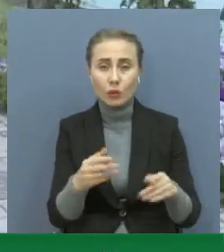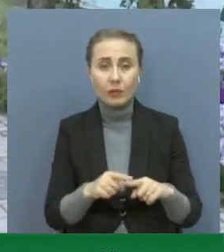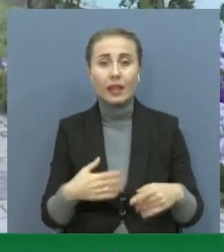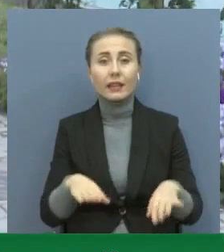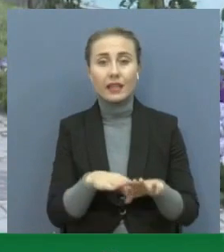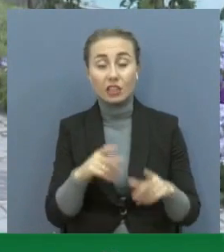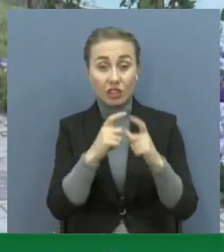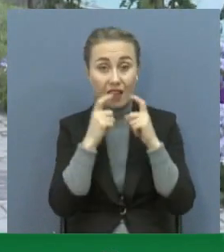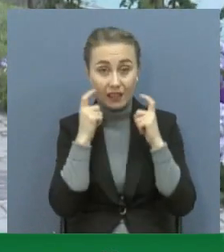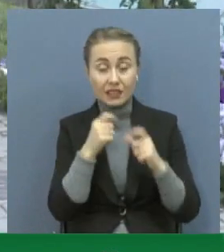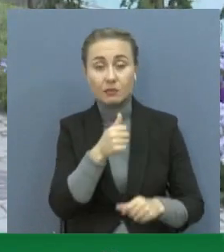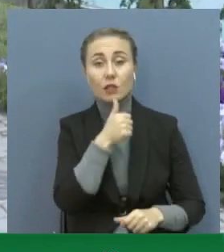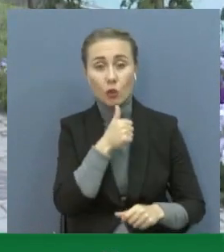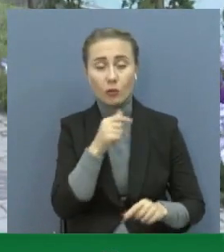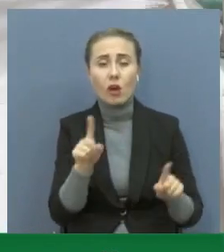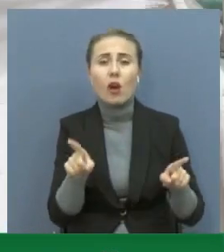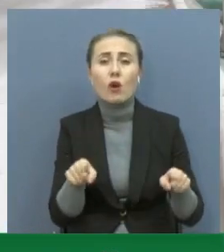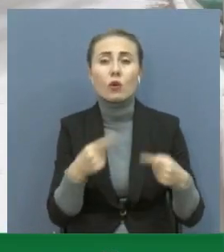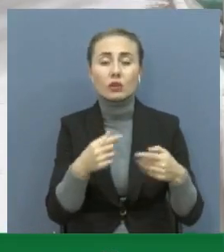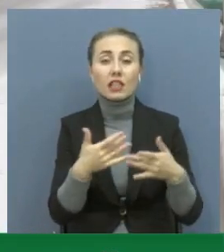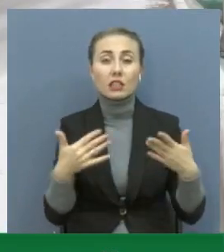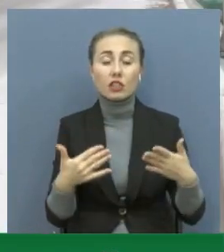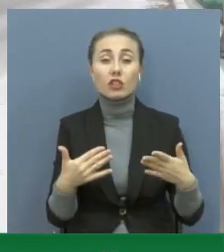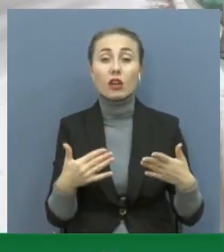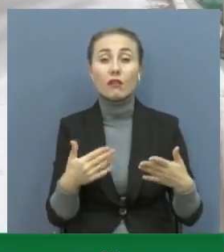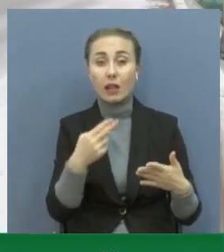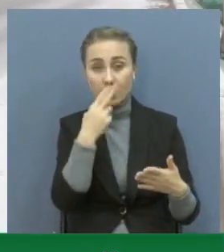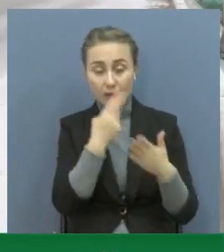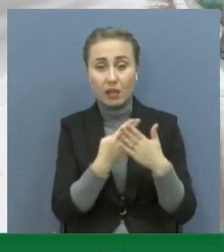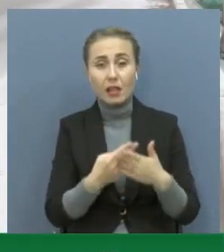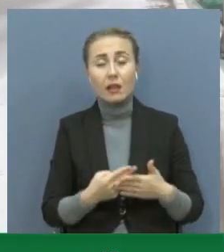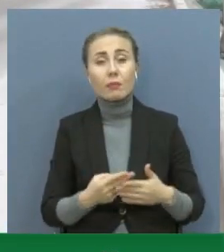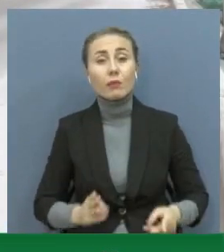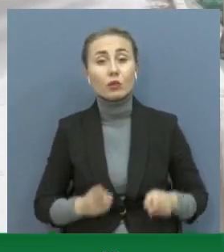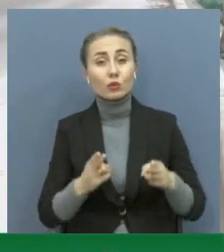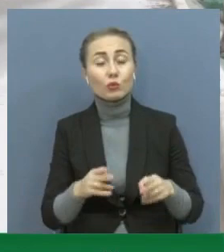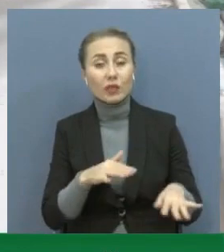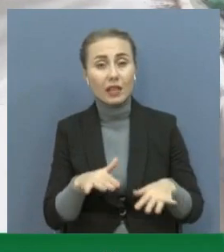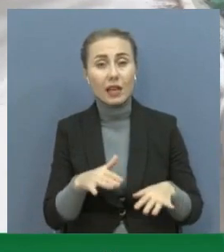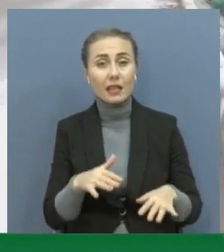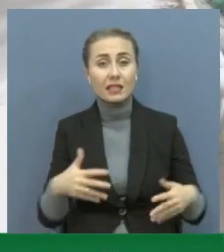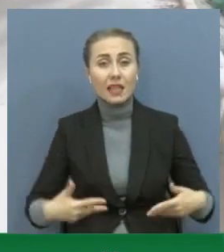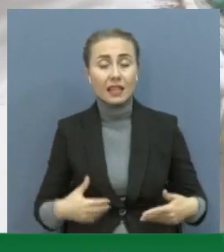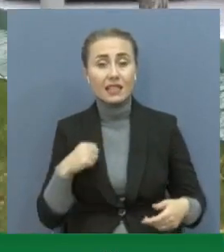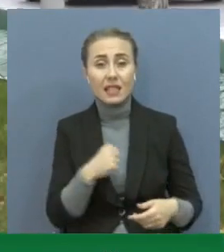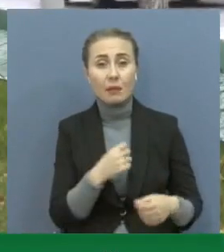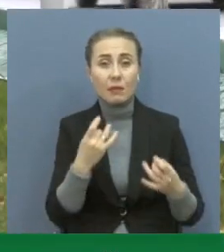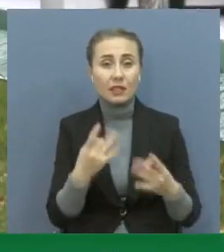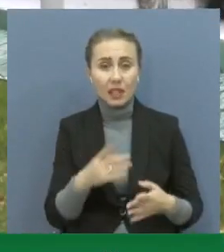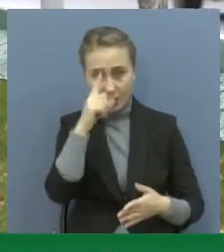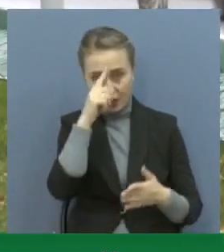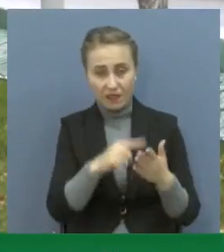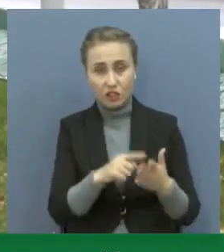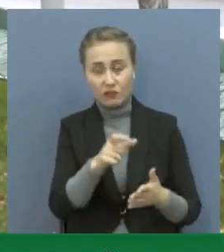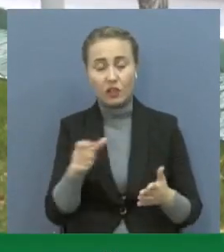даже карантин поспособствовал росту различного рода преступных действий, когда в первую очередь страдают самые простые и доверчивые